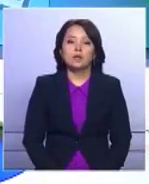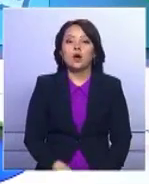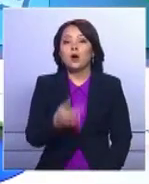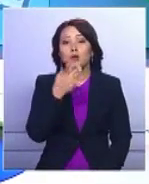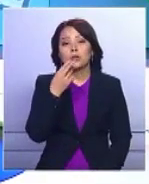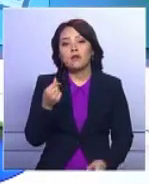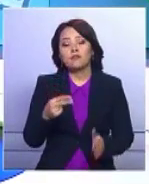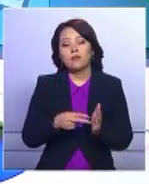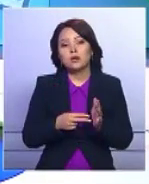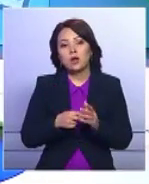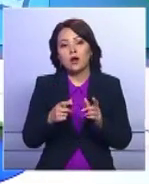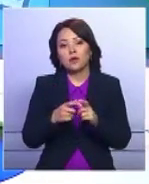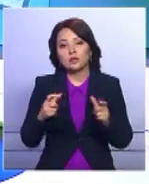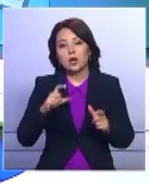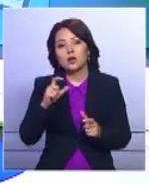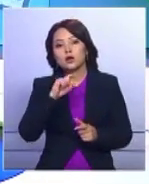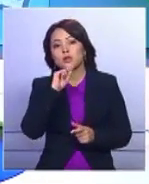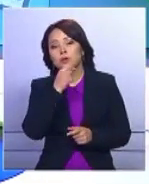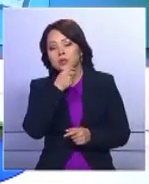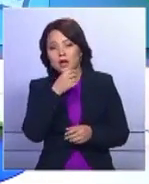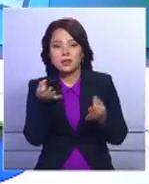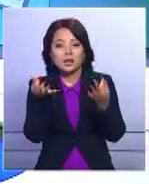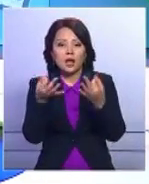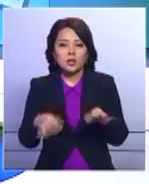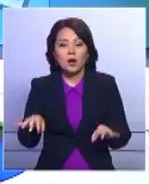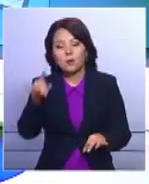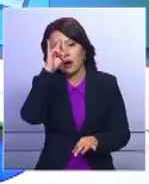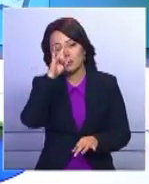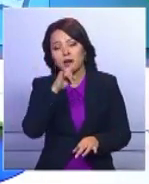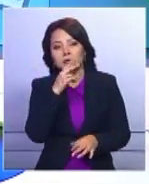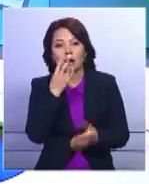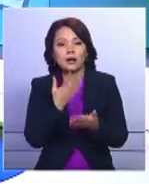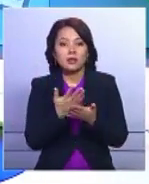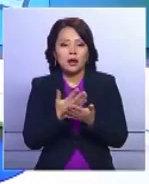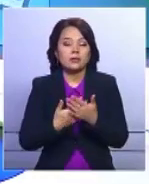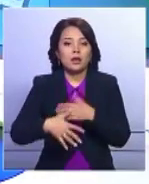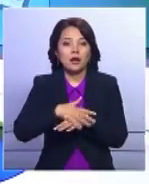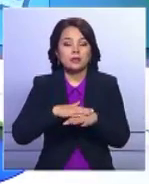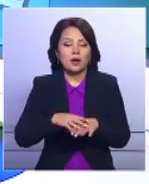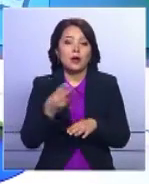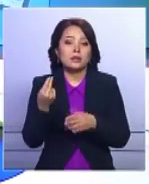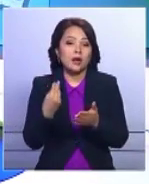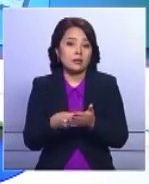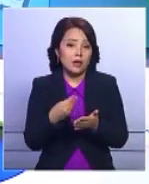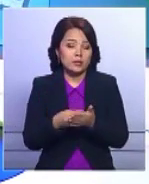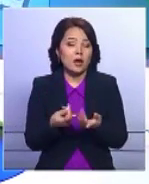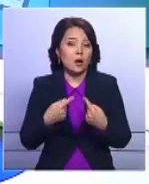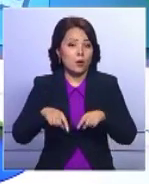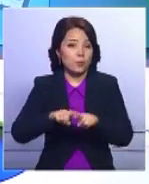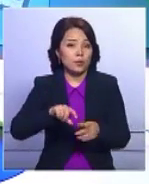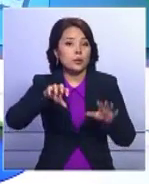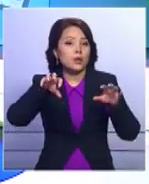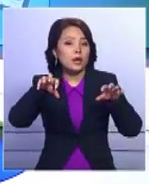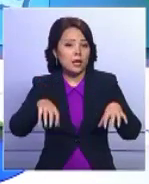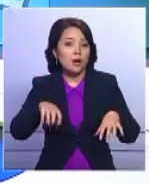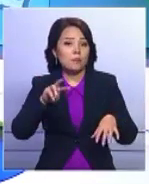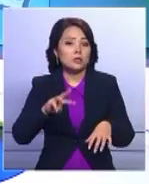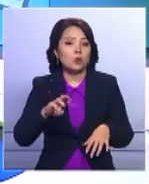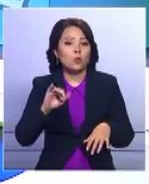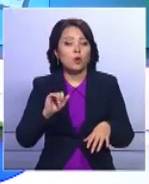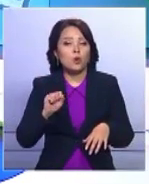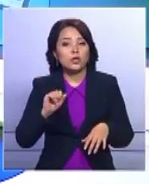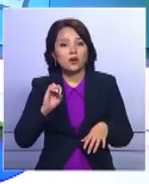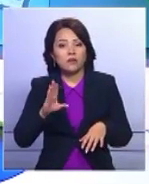Ұлттық валюта еліміздің экономикалық егемендігінің тетігі. Қазақстан қаржыгерлері қауымдастығы кеңесінің төрағасы